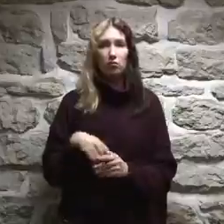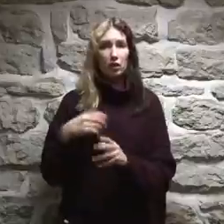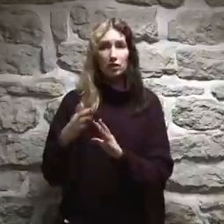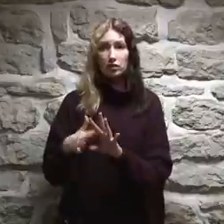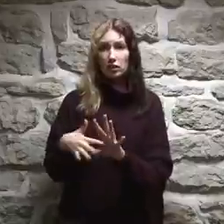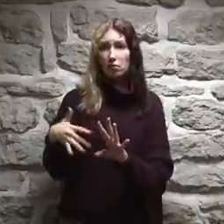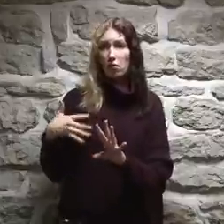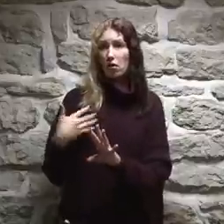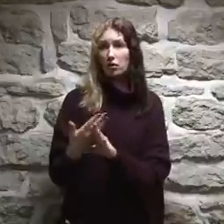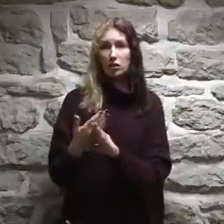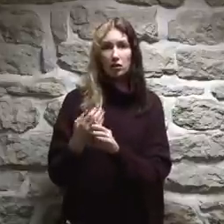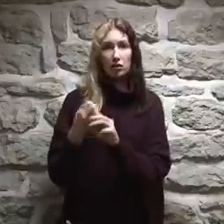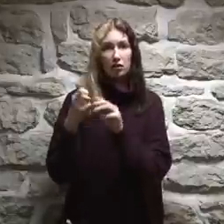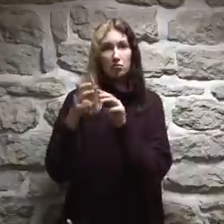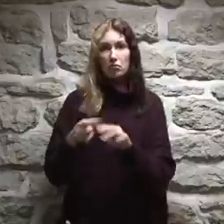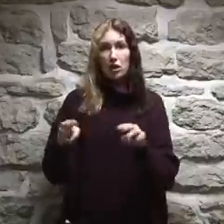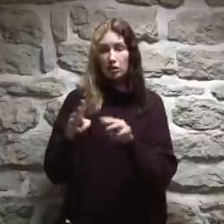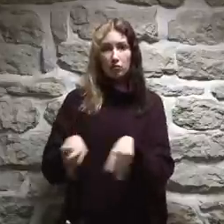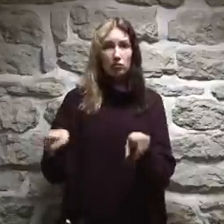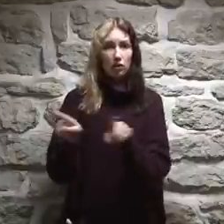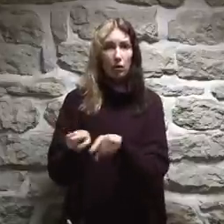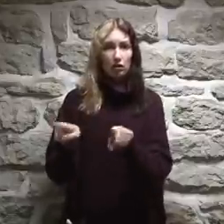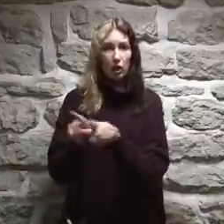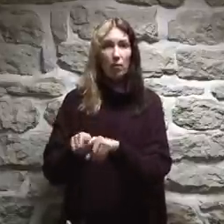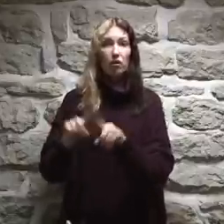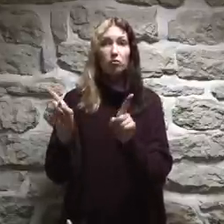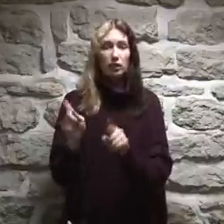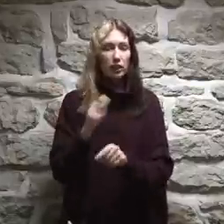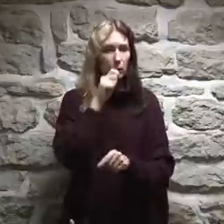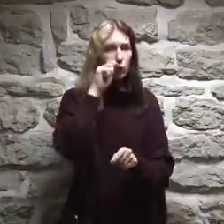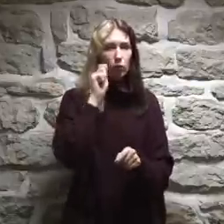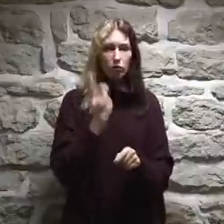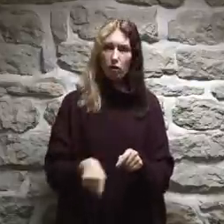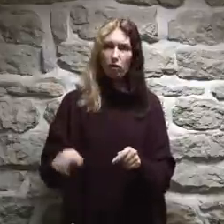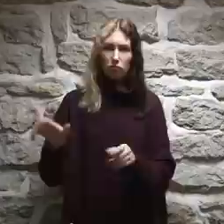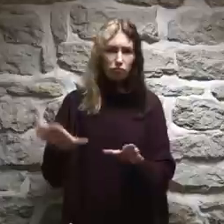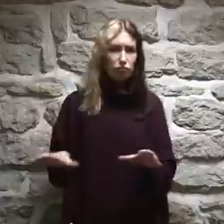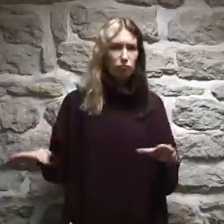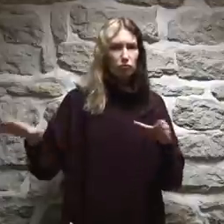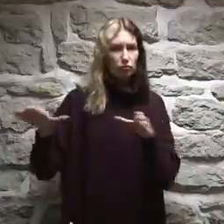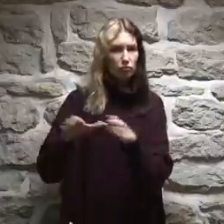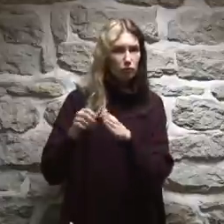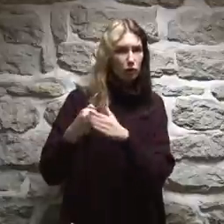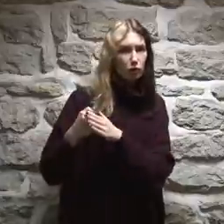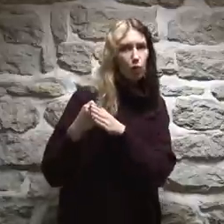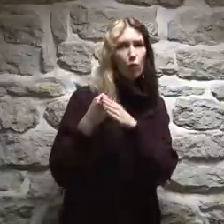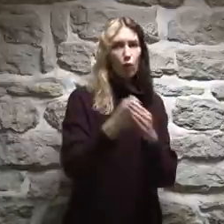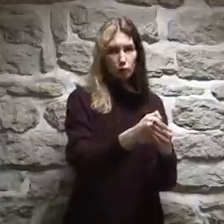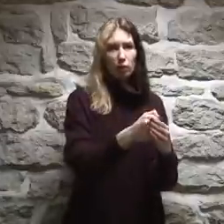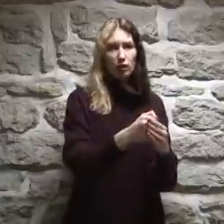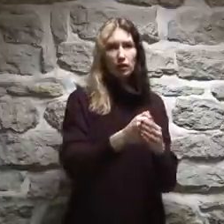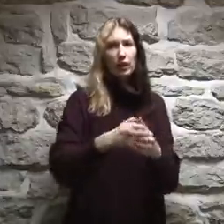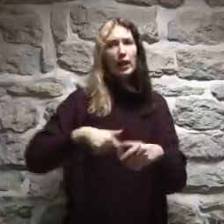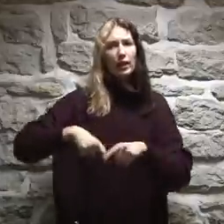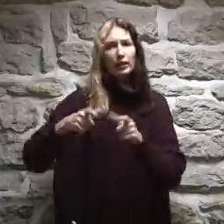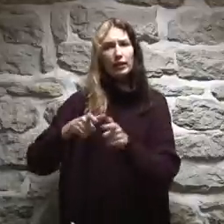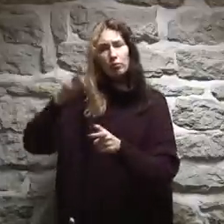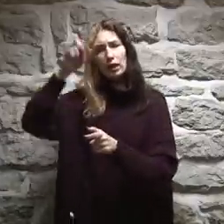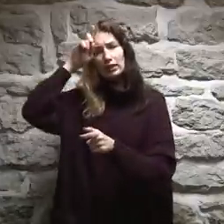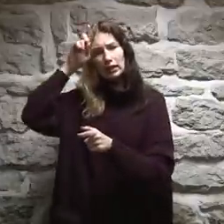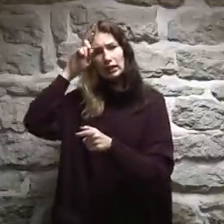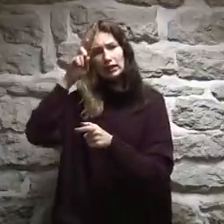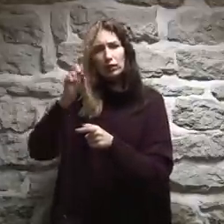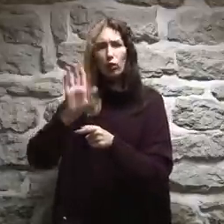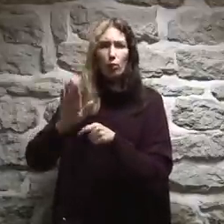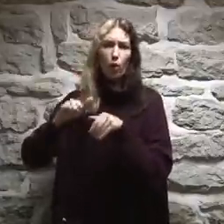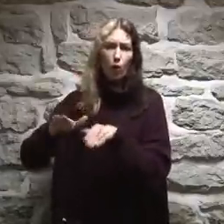seda me saame ka üle korrata, just see sama, et Ukrainal on meie ühine toetus, liikmesriigid valivad erinevalt, kuidas nad seda toetust